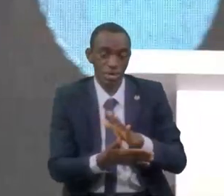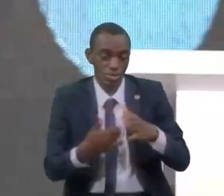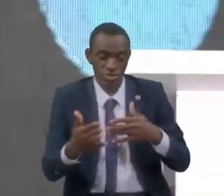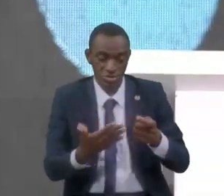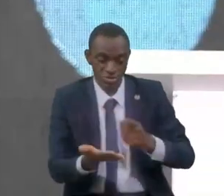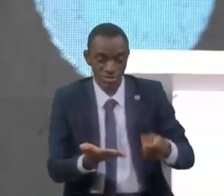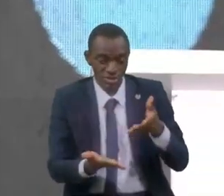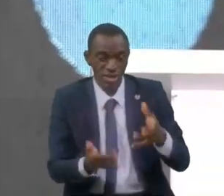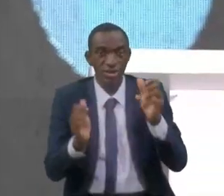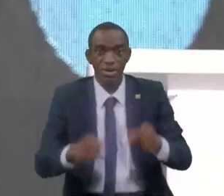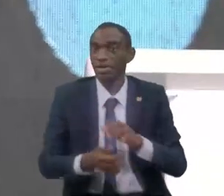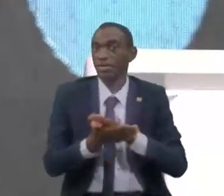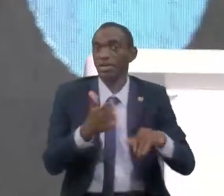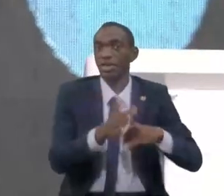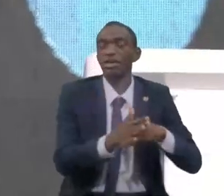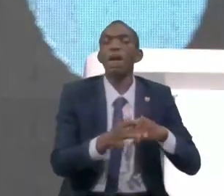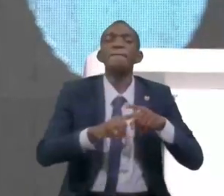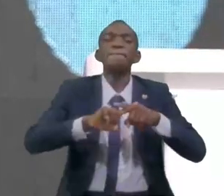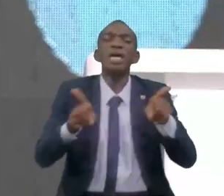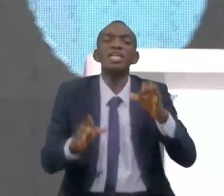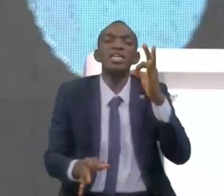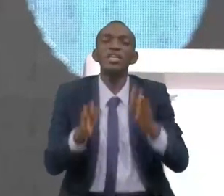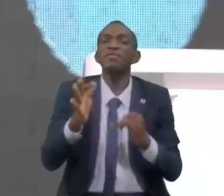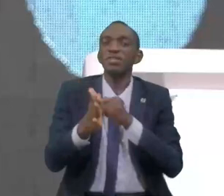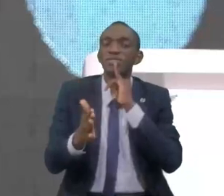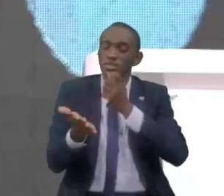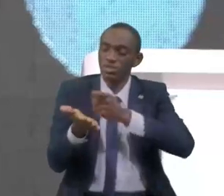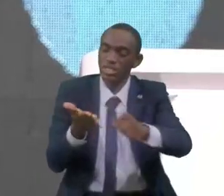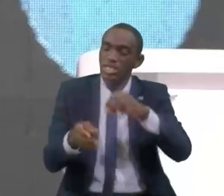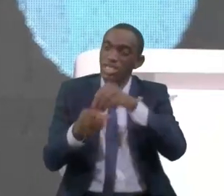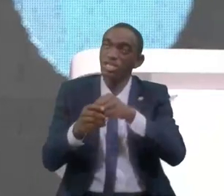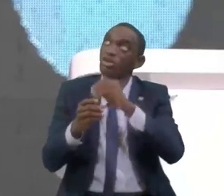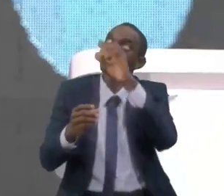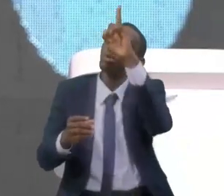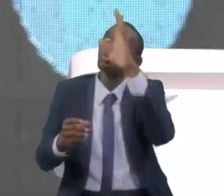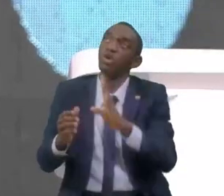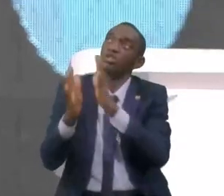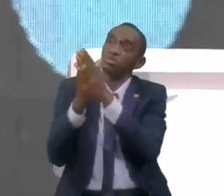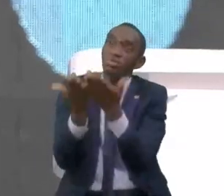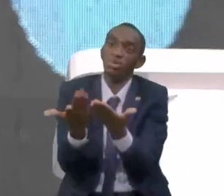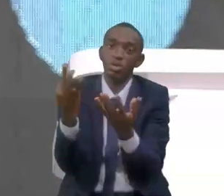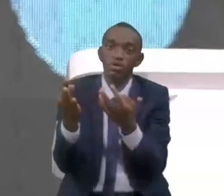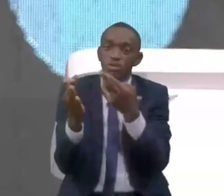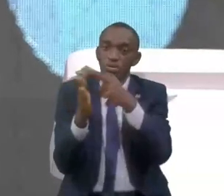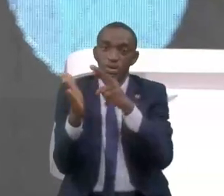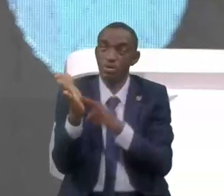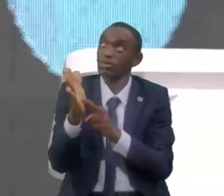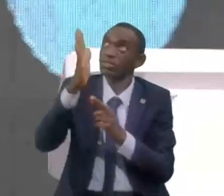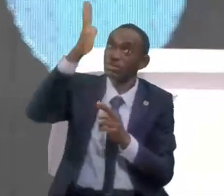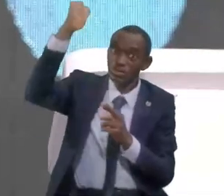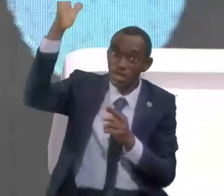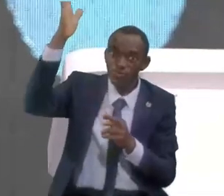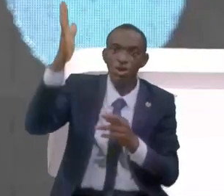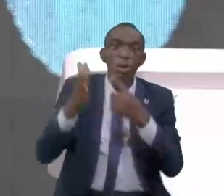Mais si la chose est écrite dans le livre de ce que tu as fait, ce que tu as fait,